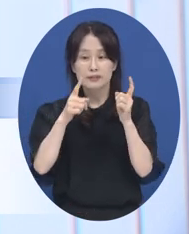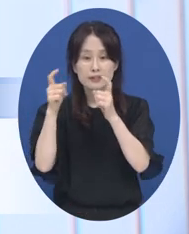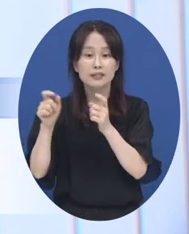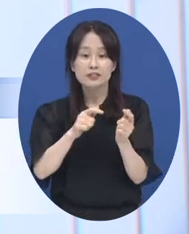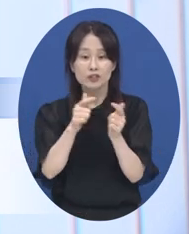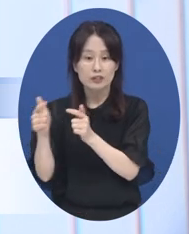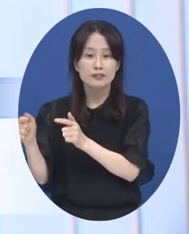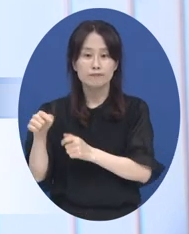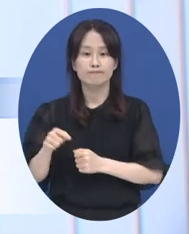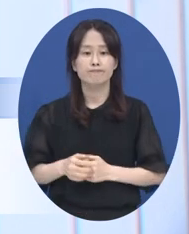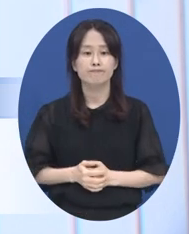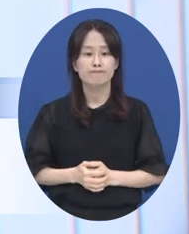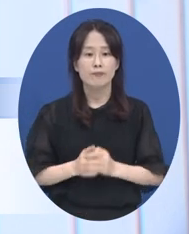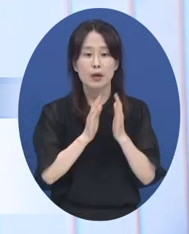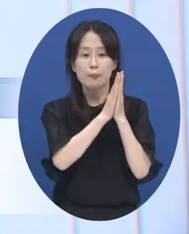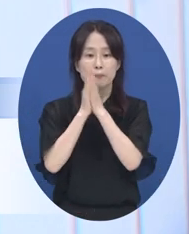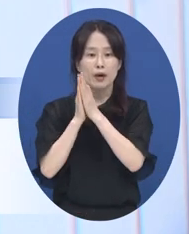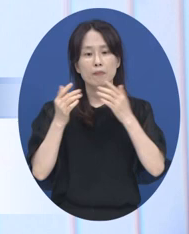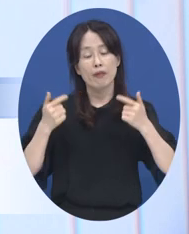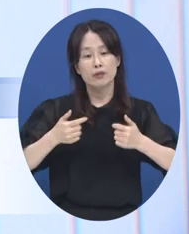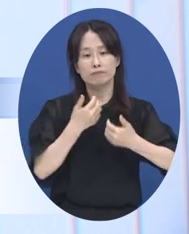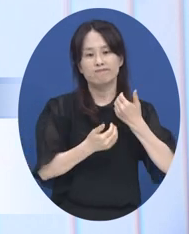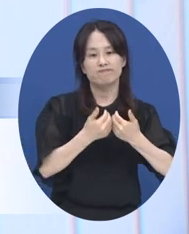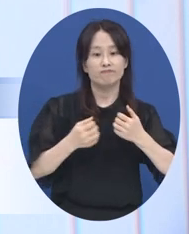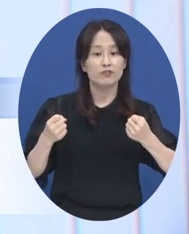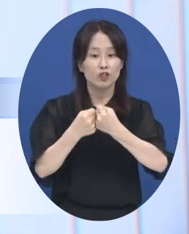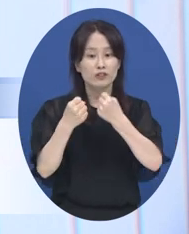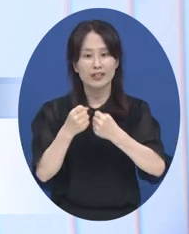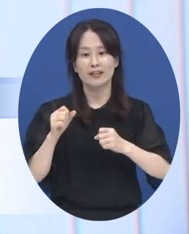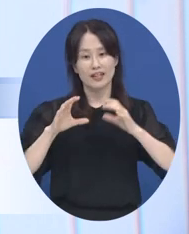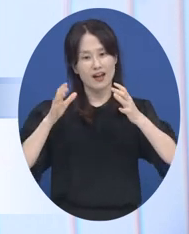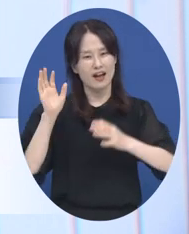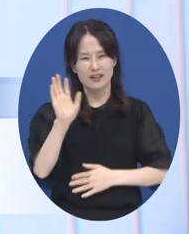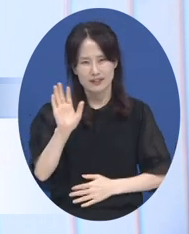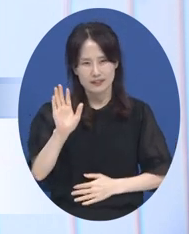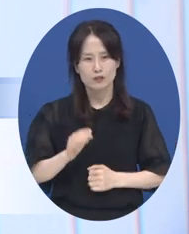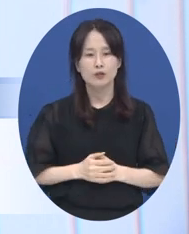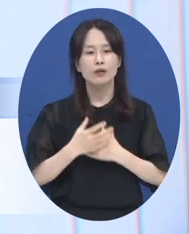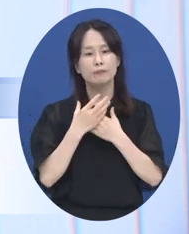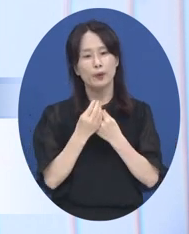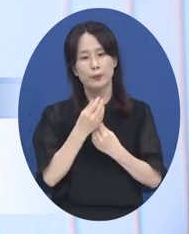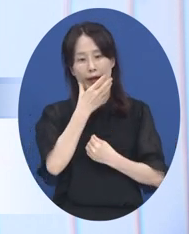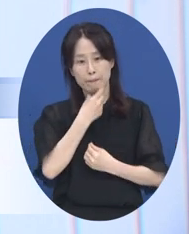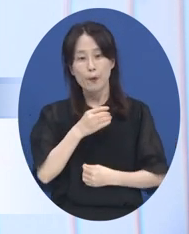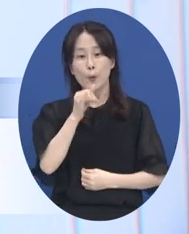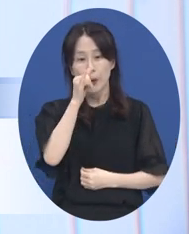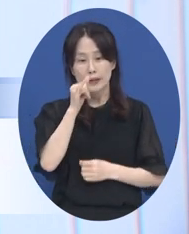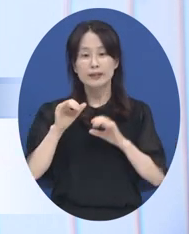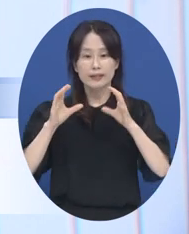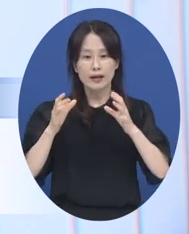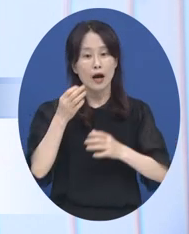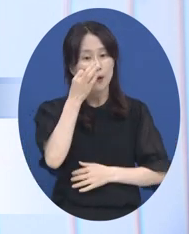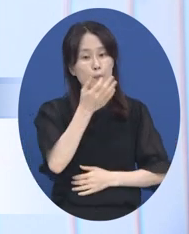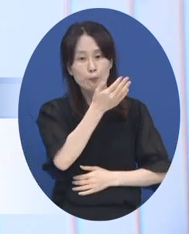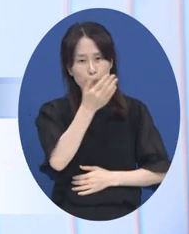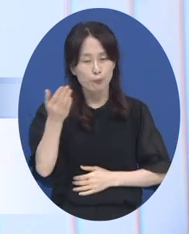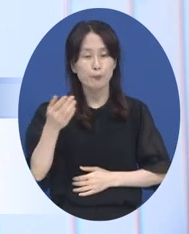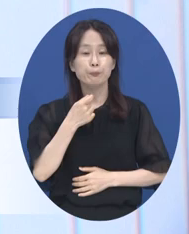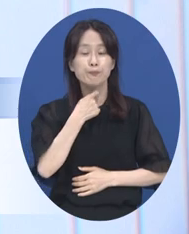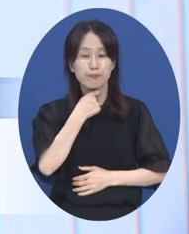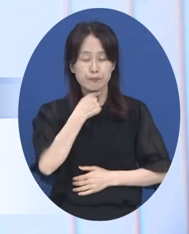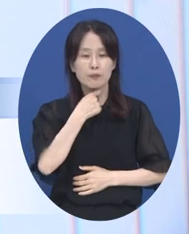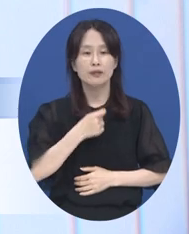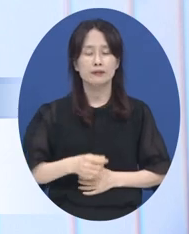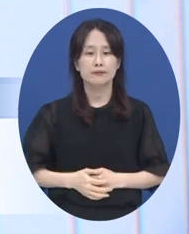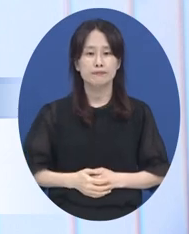찍은 다큐멘터리 사진들이거든요. 미얀마는 늘 갈등과 전쟁이 있는 나라가 아니고 평온한 행복이 있는 나라다라는 것을